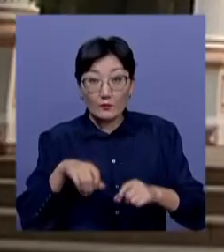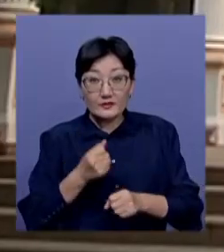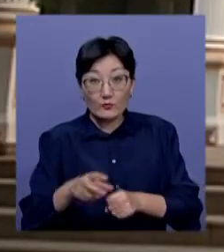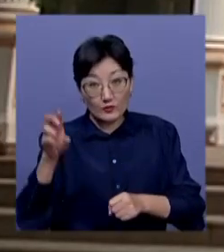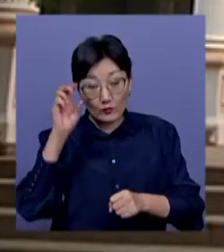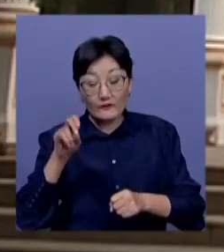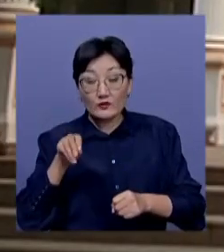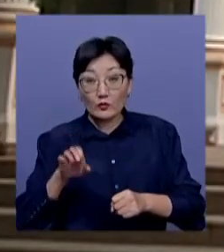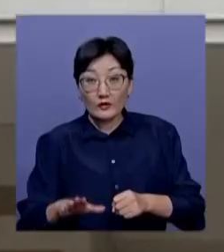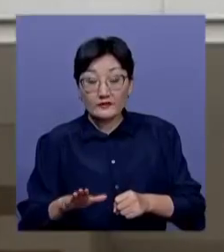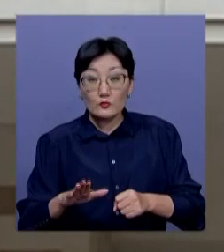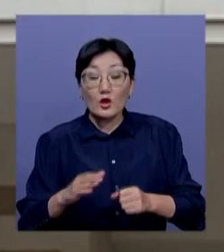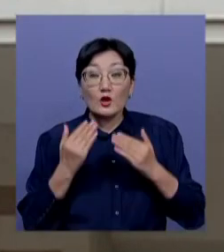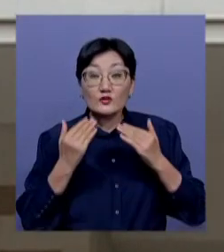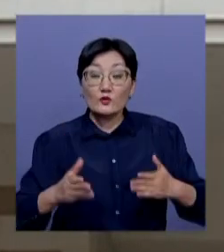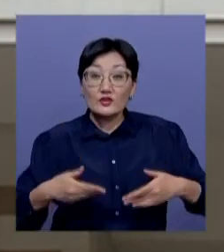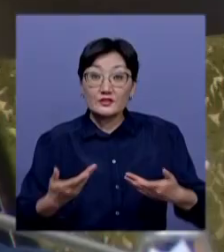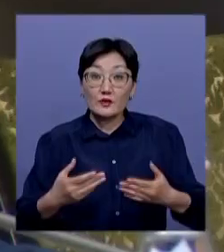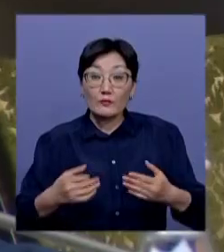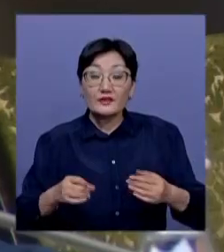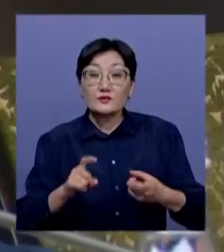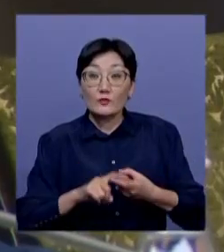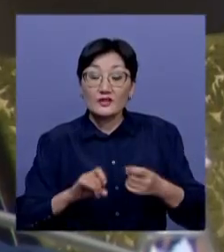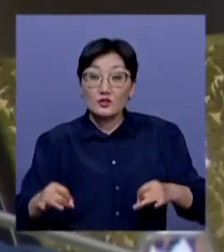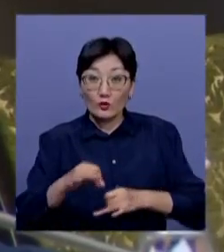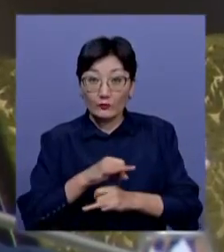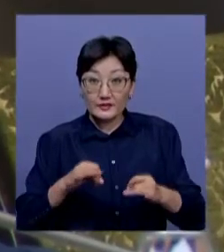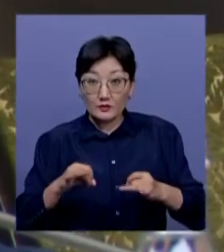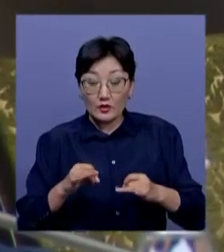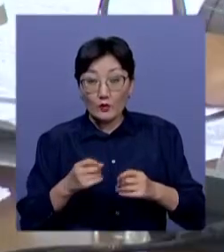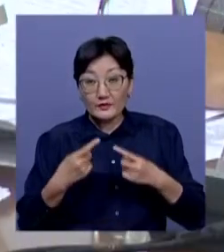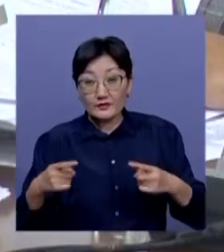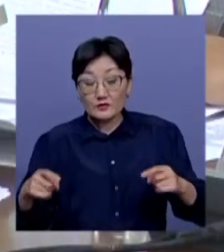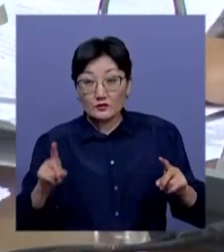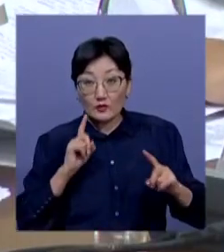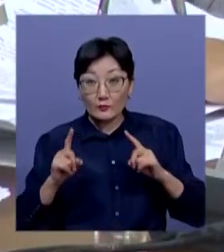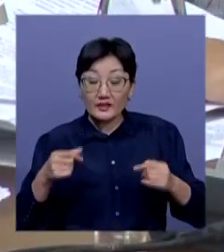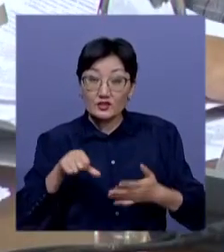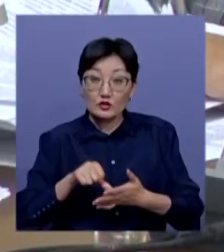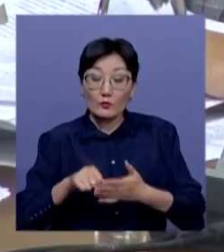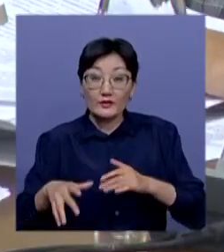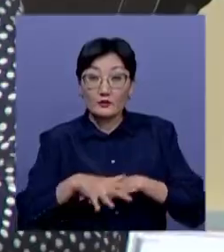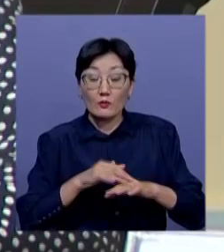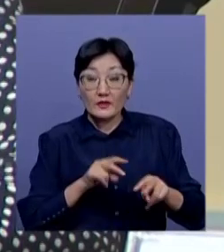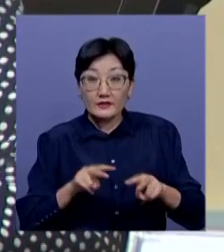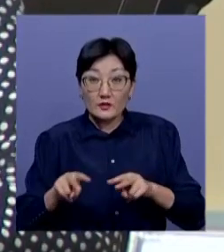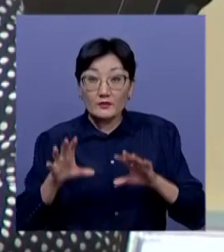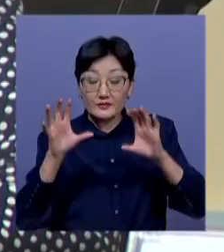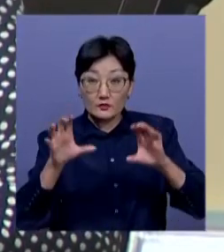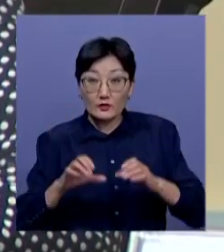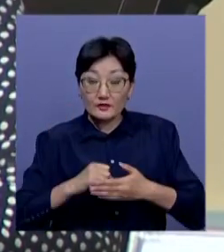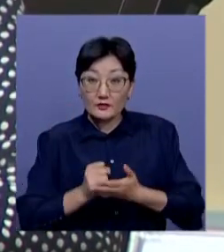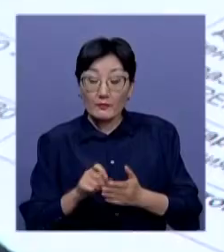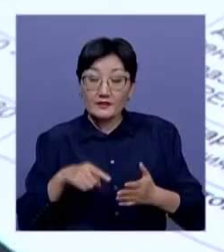президенті Қасым-Жомарт Тоқаевтың соңғы жолдауы төңірегінде әңгіме өрбіді. Одан өзге жиынға қатысушылар қоғамдық бақылауды заңнамалық